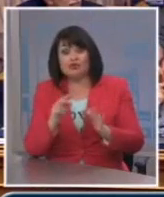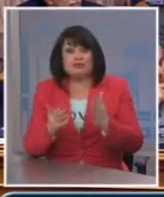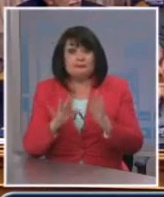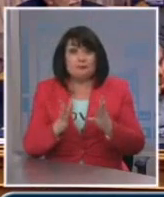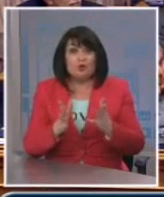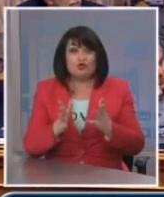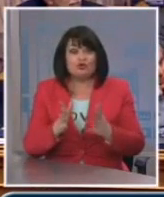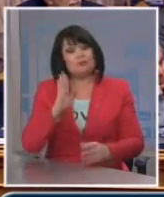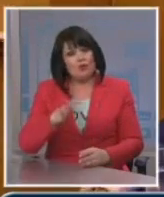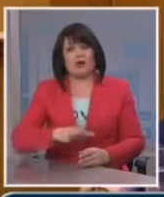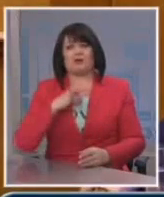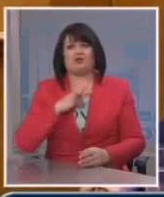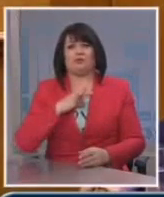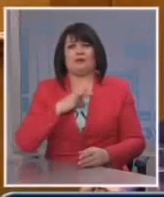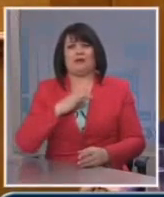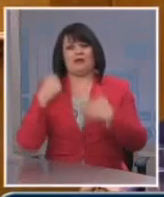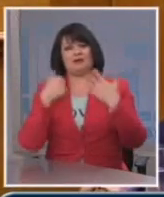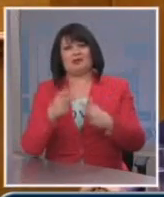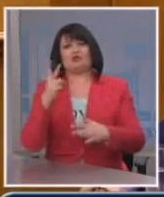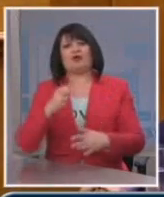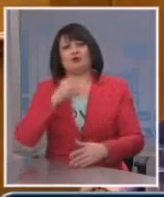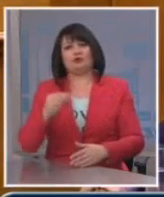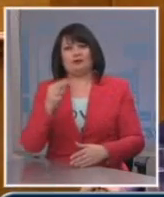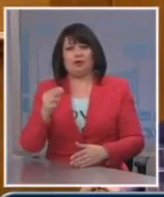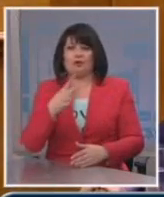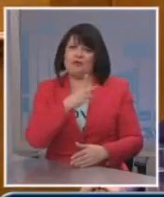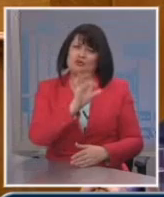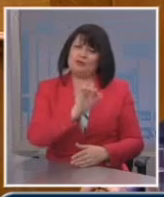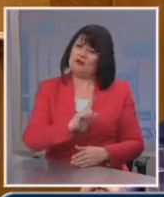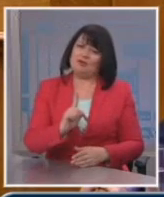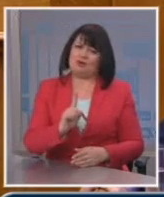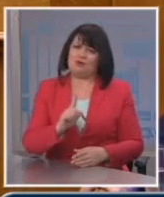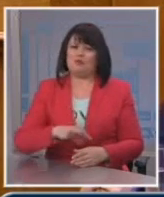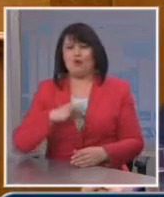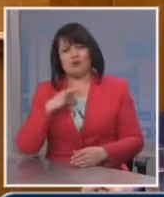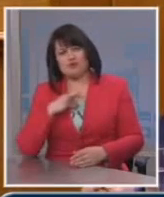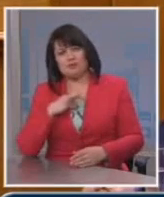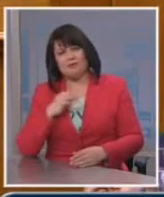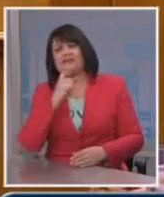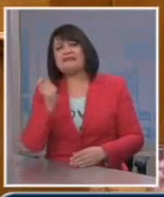μια αξιοπρεπής επιλογή τα 620 αντί τα 250.